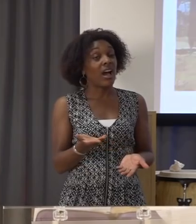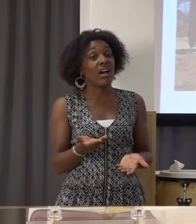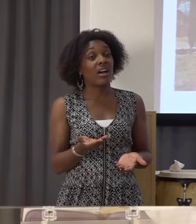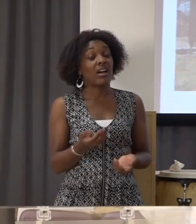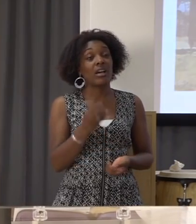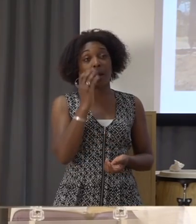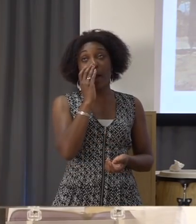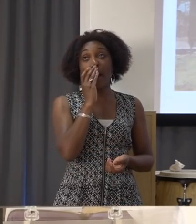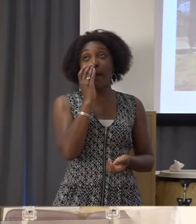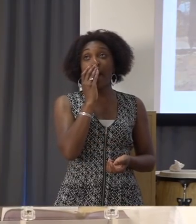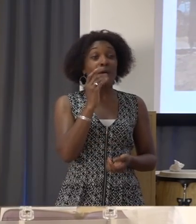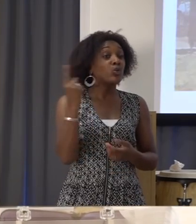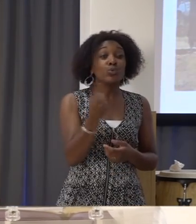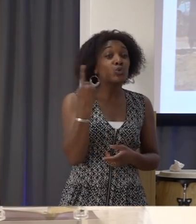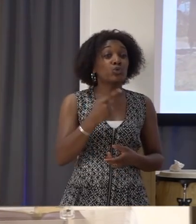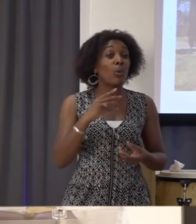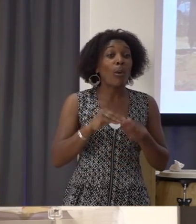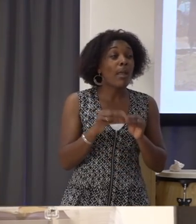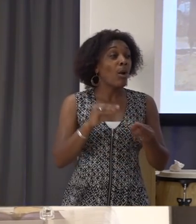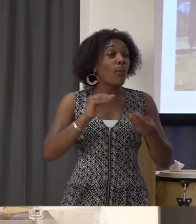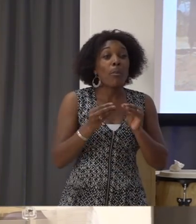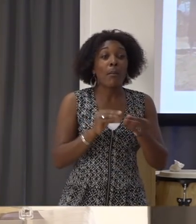Tout le temps donne de coups. Tout le temps.